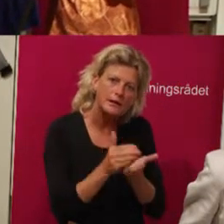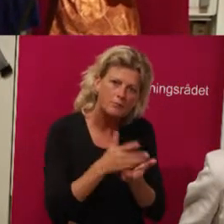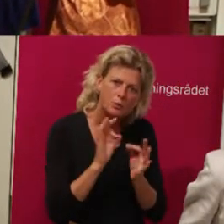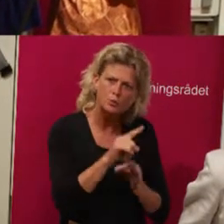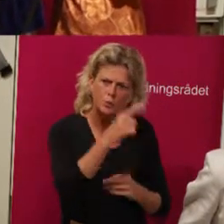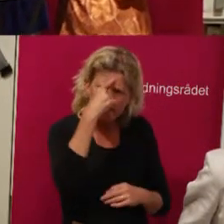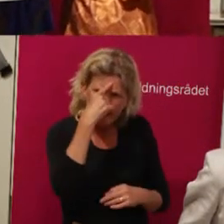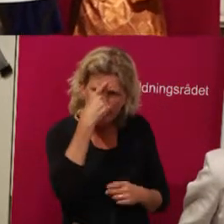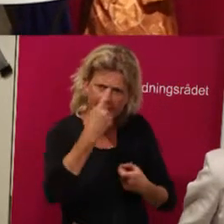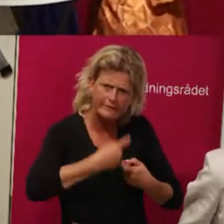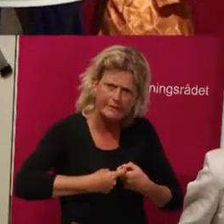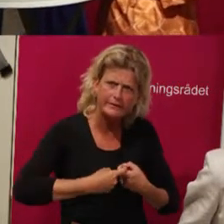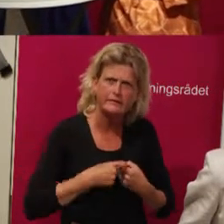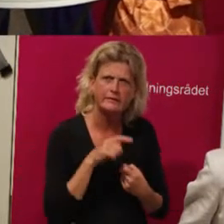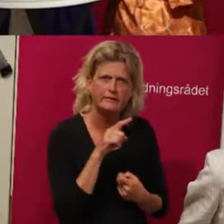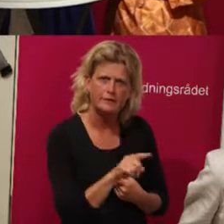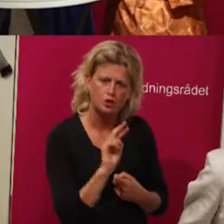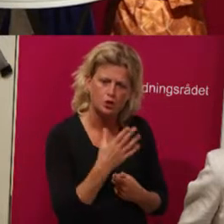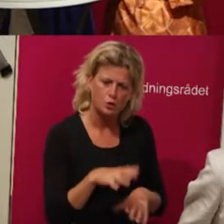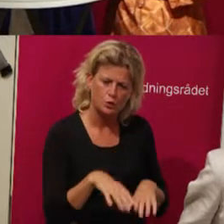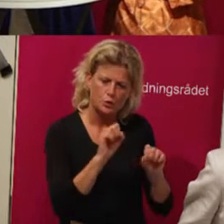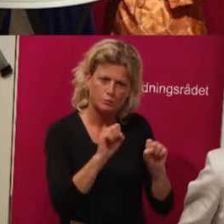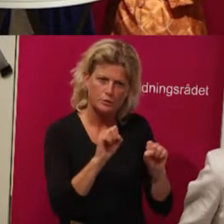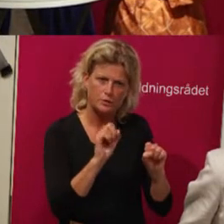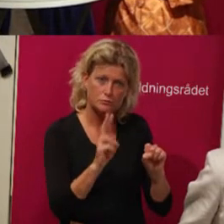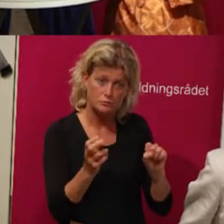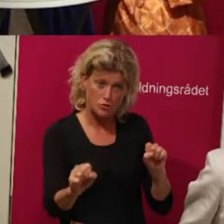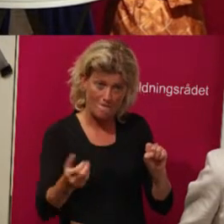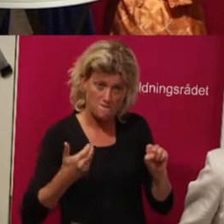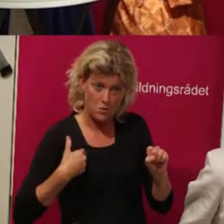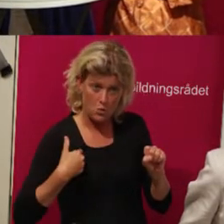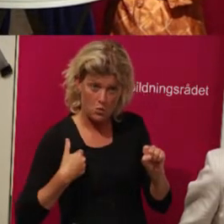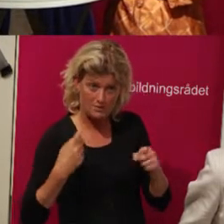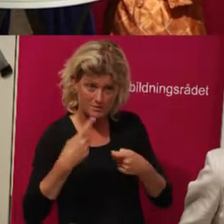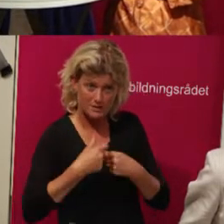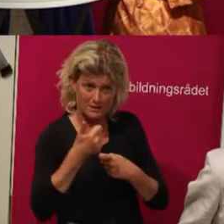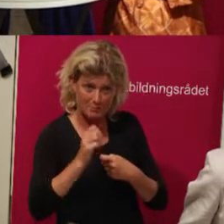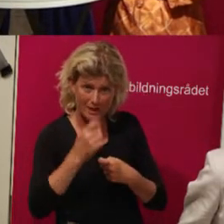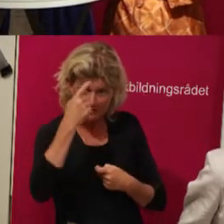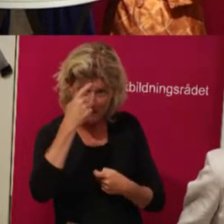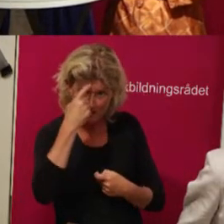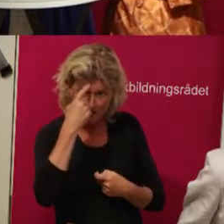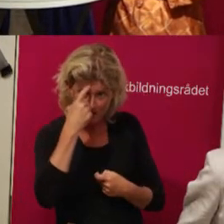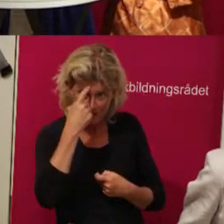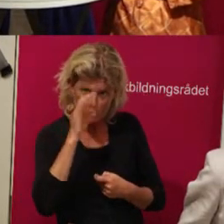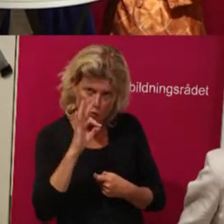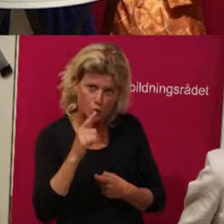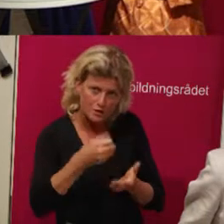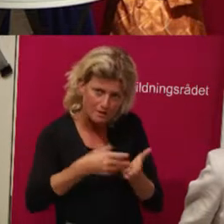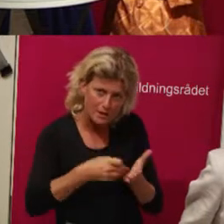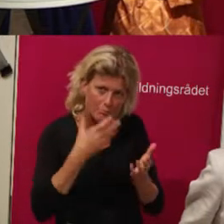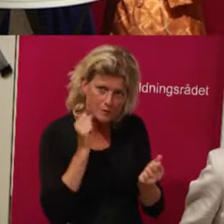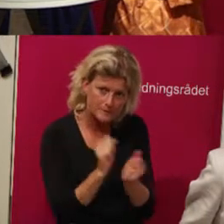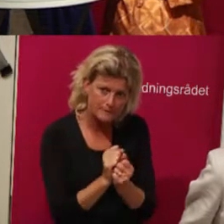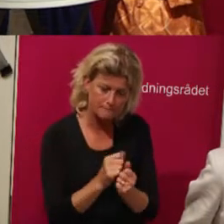du tänker och hur ni tänker kring det här nya uppdraget som ni då får enligt det här betänkandet. Alltså, hur ska man utvärdera? För jag tycker också det är